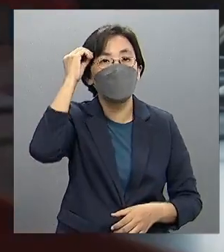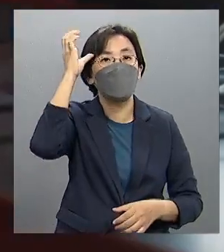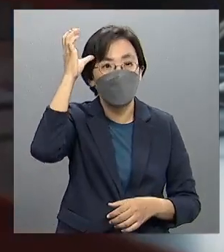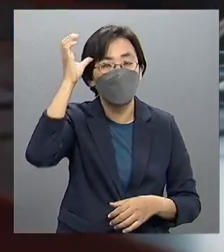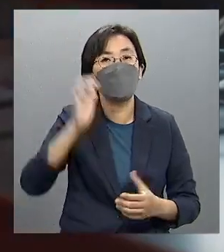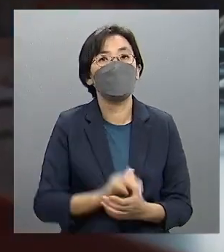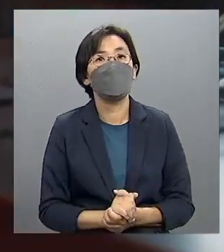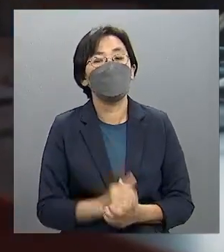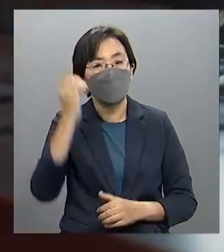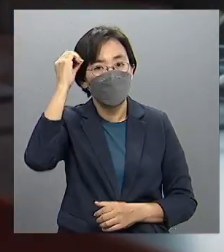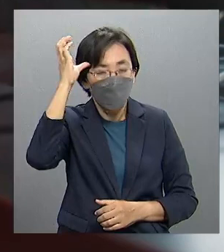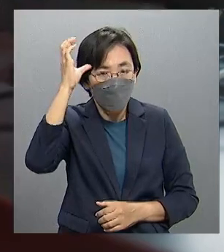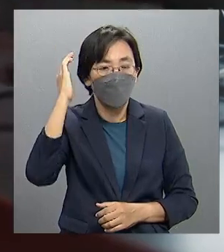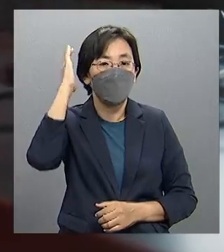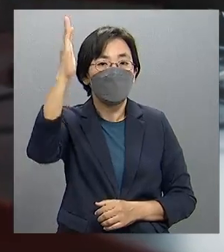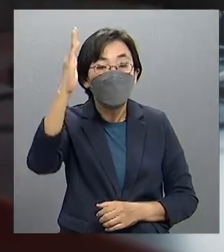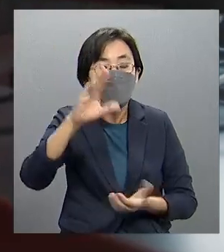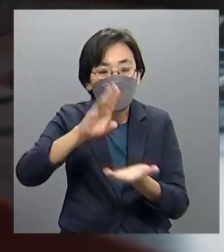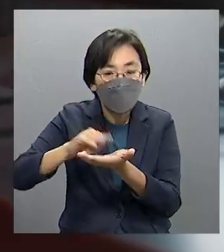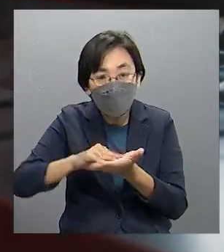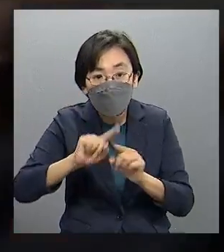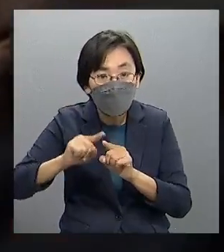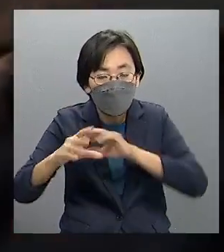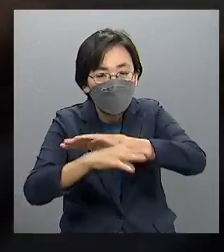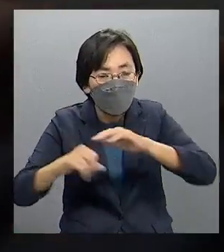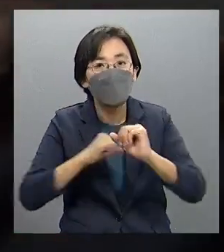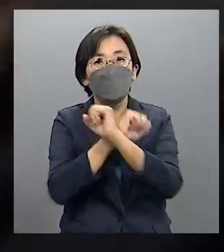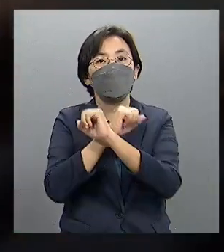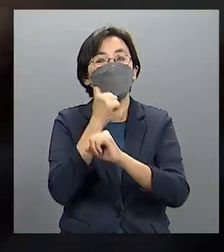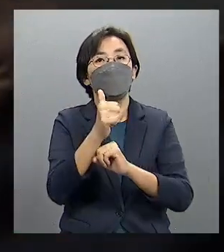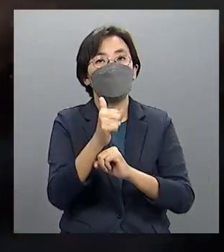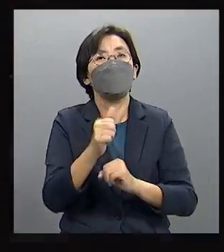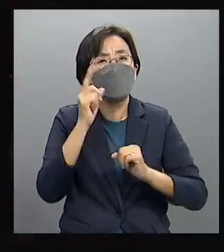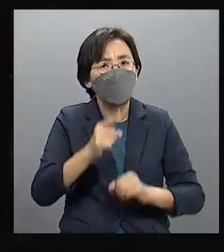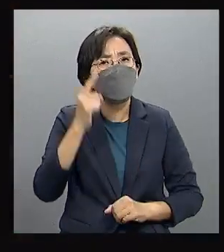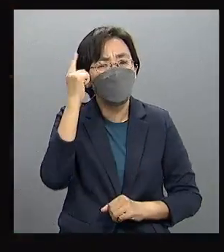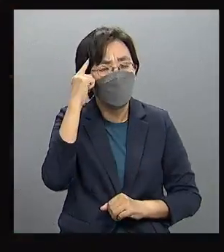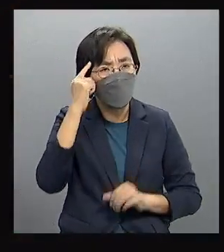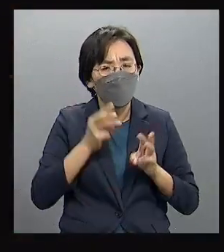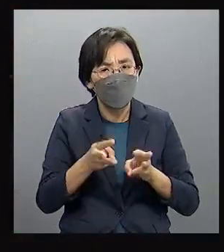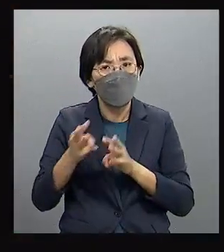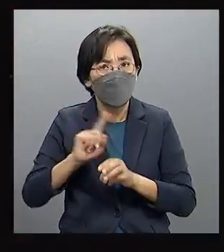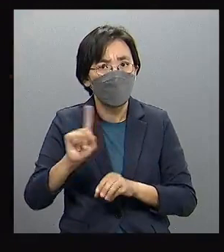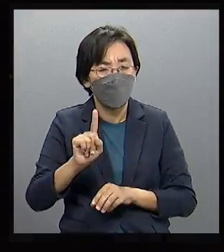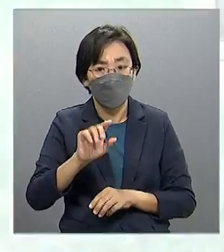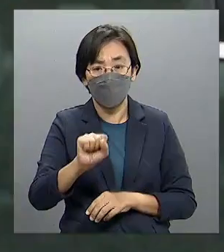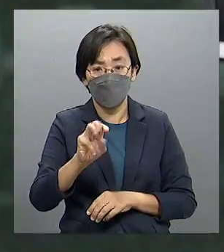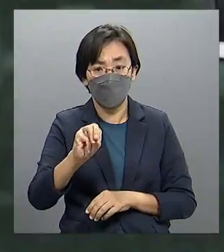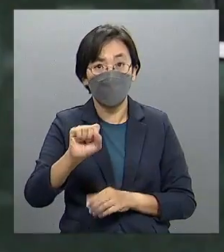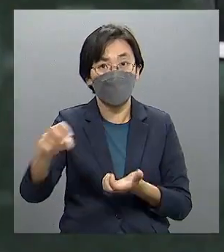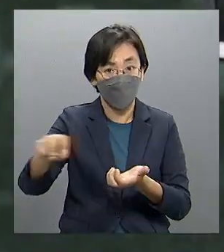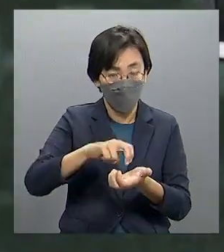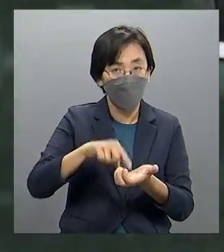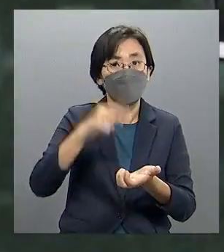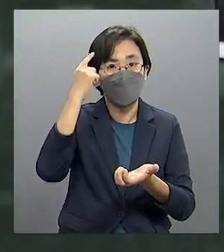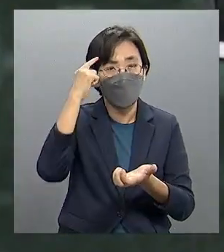านให้กับประชาชนให้เขาได้รู้เท่าทันว่าควรจะต้องทำยังไง ดังนั้น1ตัดประเด็นเรื่องการรับสายเบอร์แปล